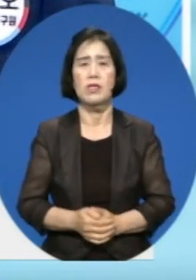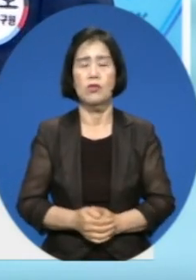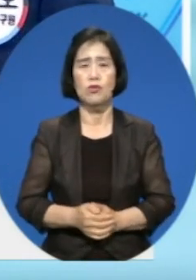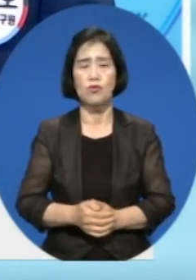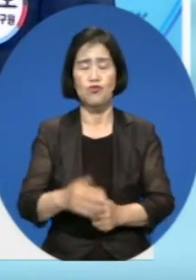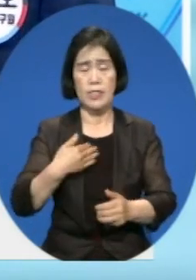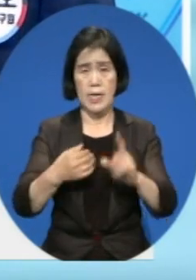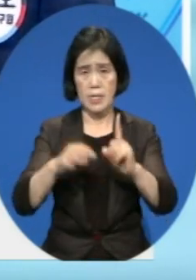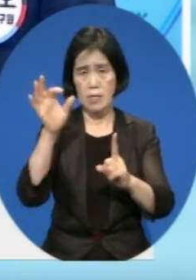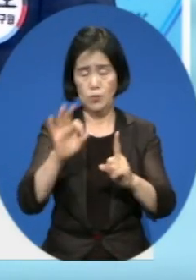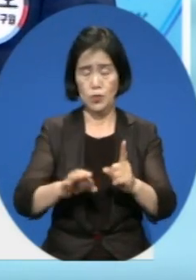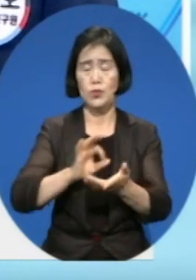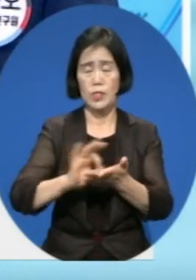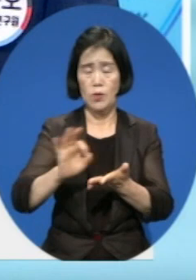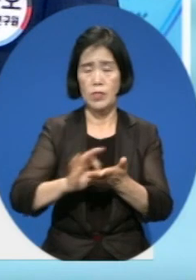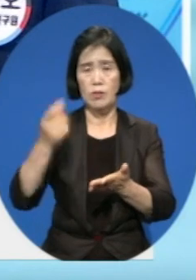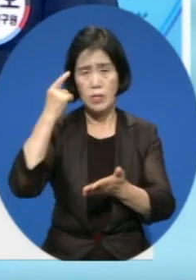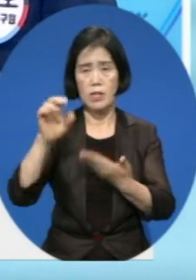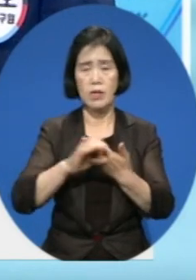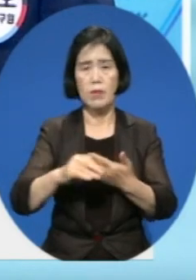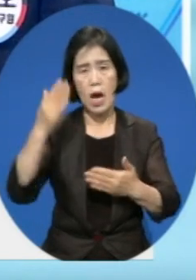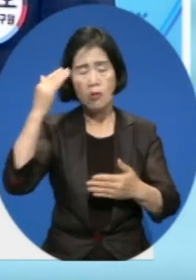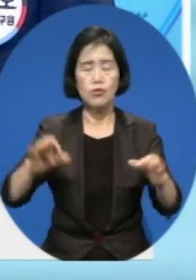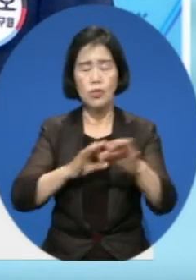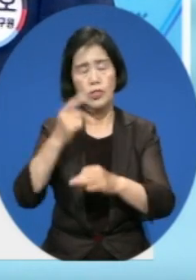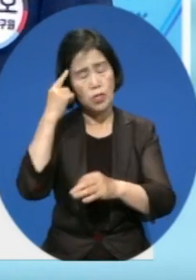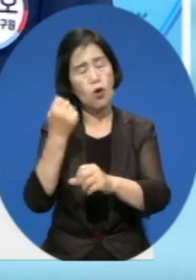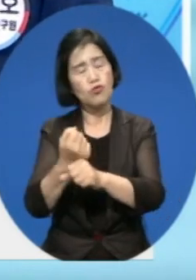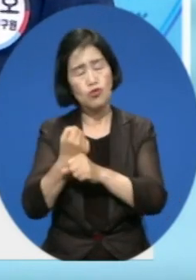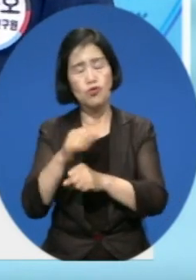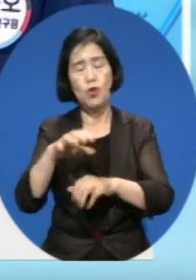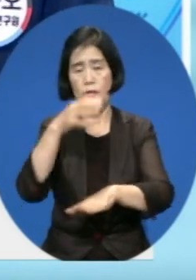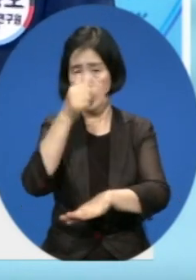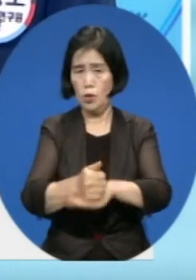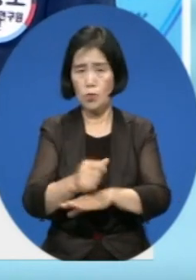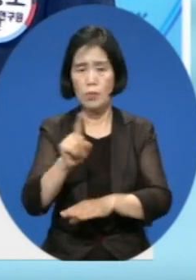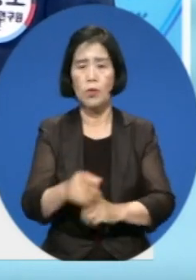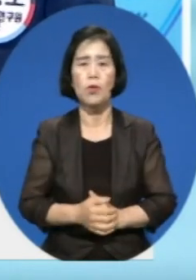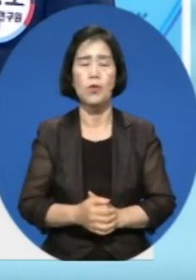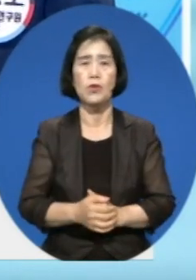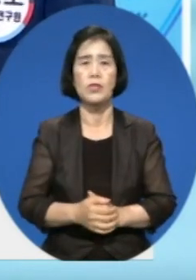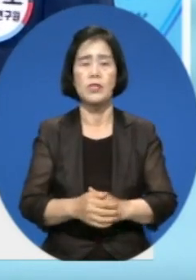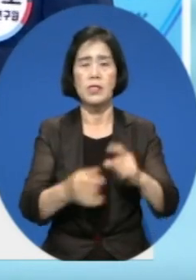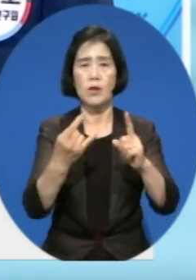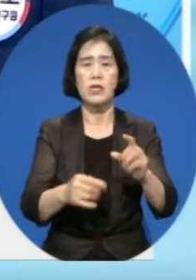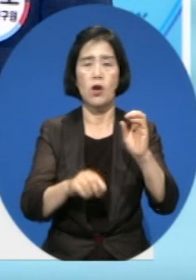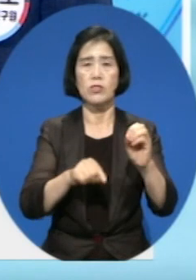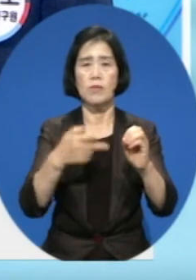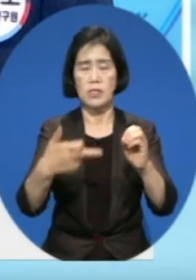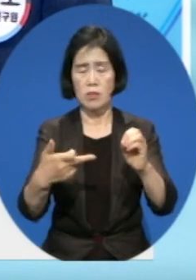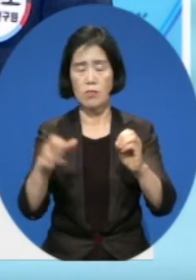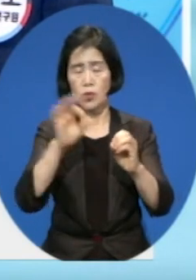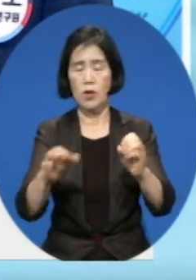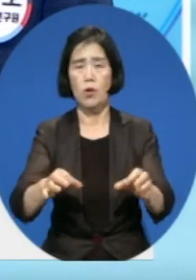쓴다 그러면 지금 이제 요거는 한국경제연구원에서 연구를 해서 지금 나온 숫자입니다. 첫 해에는 0.17%가